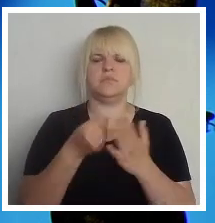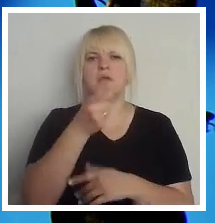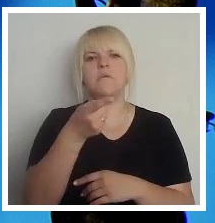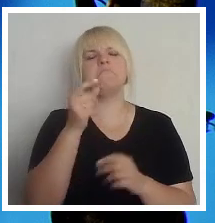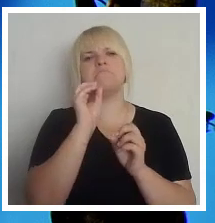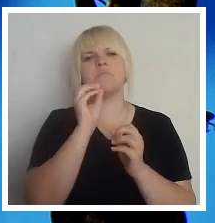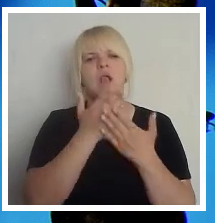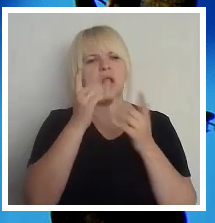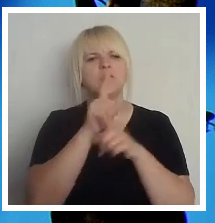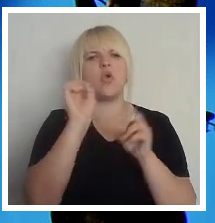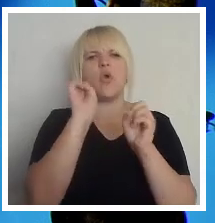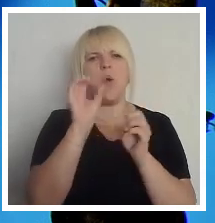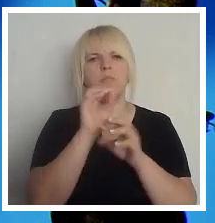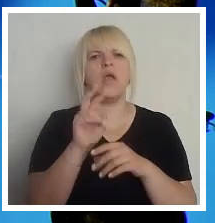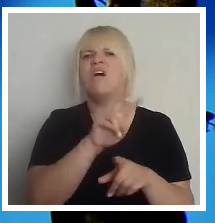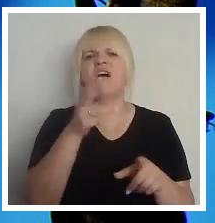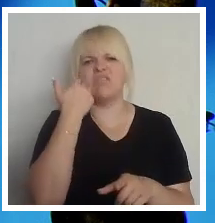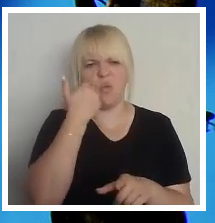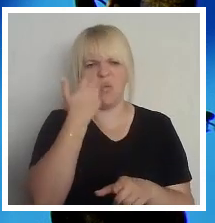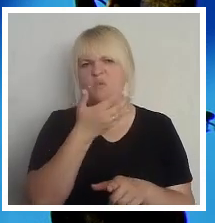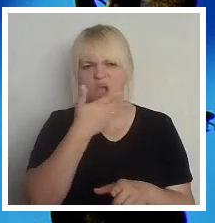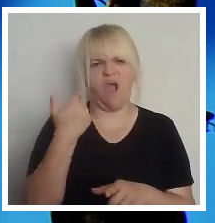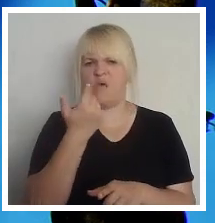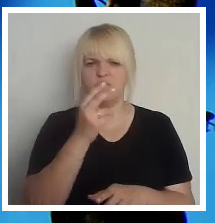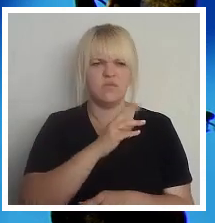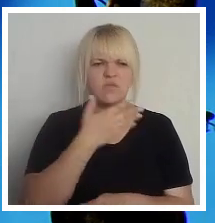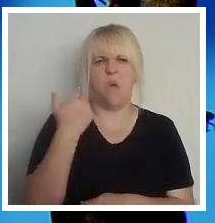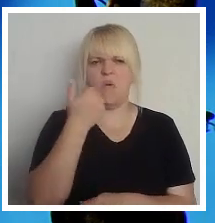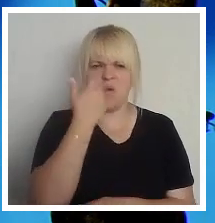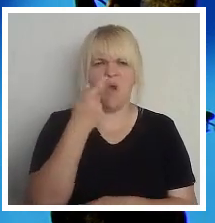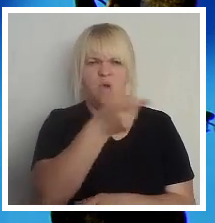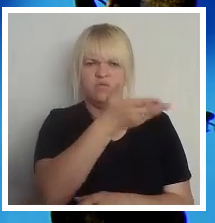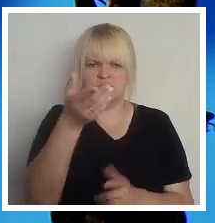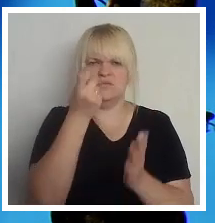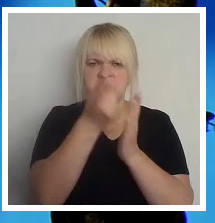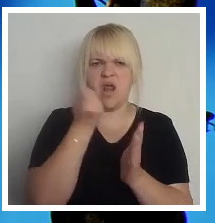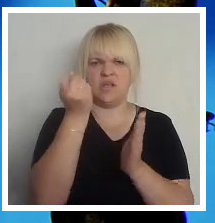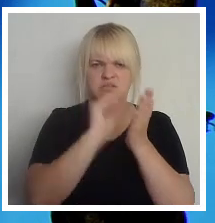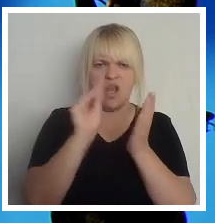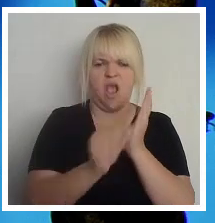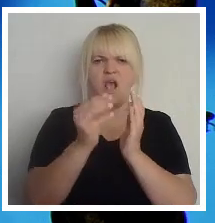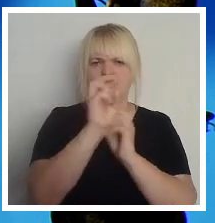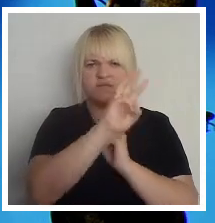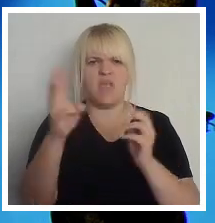komentārus, nu kā jums nav kauna? Nu kā jums nav kauna prasīt par rakstu